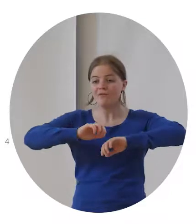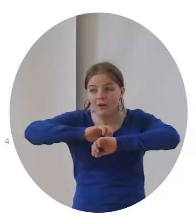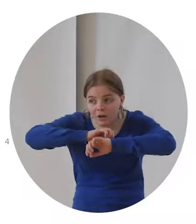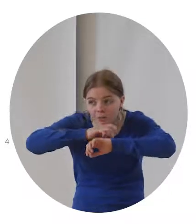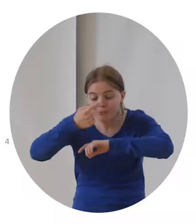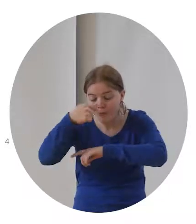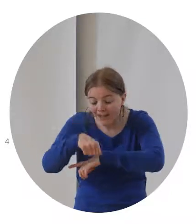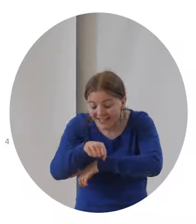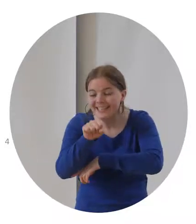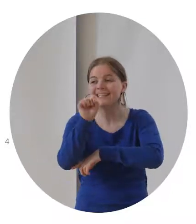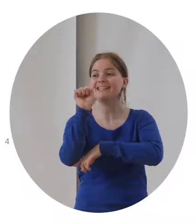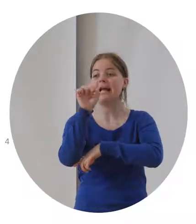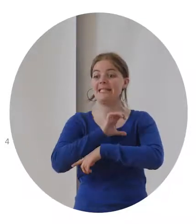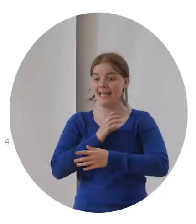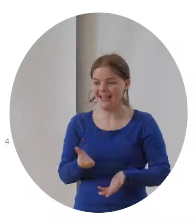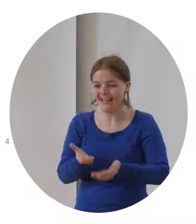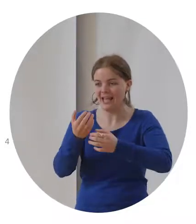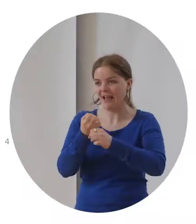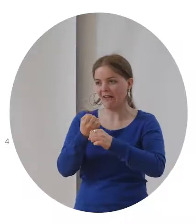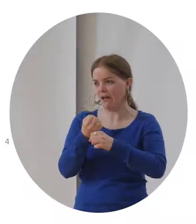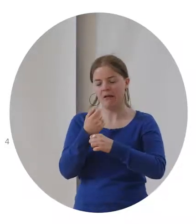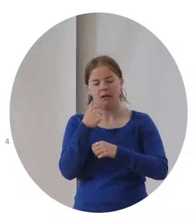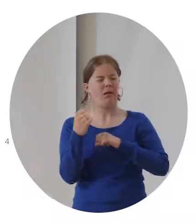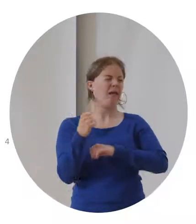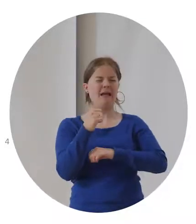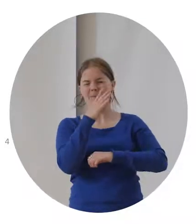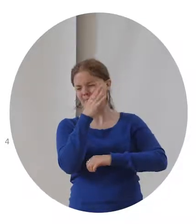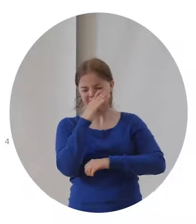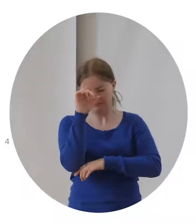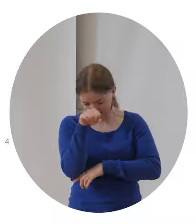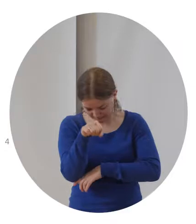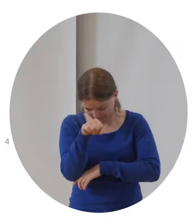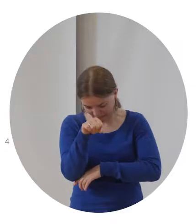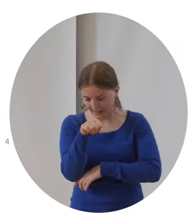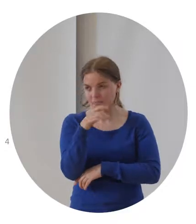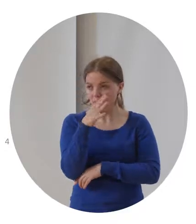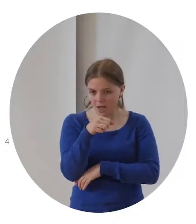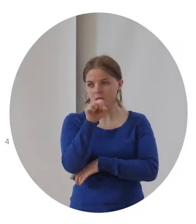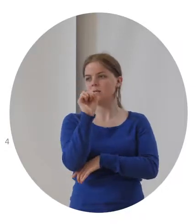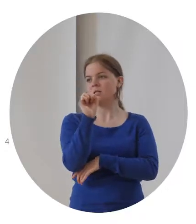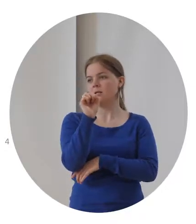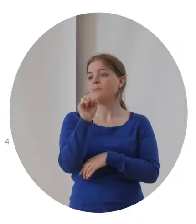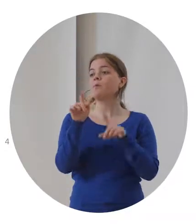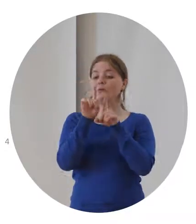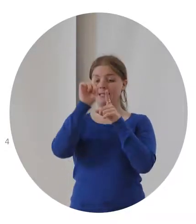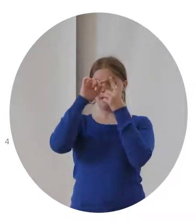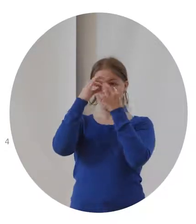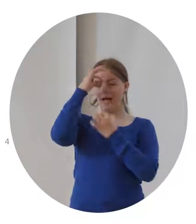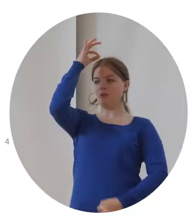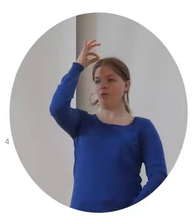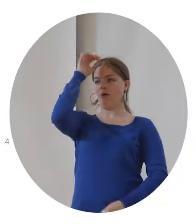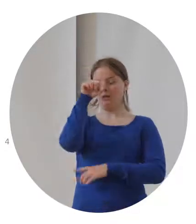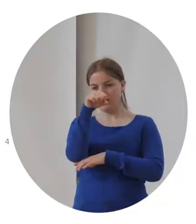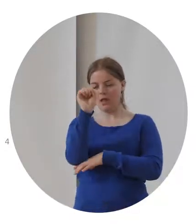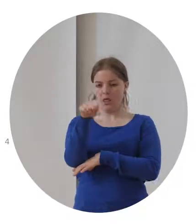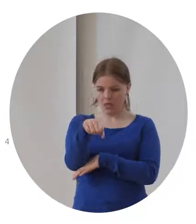le relevé de tête va être assez flagrant chez ces petits. Et l'hypotonie axiale et de la tête